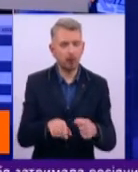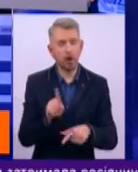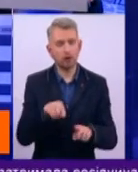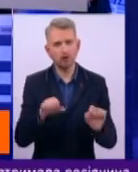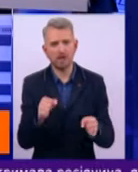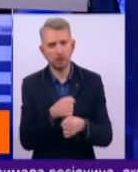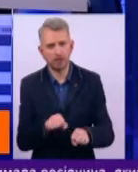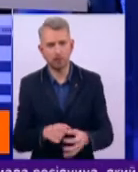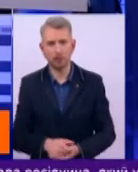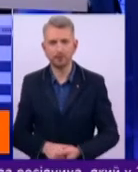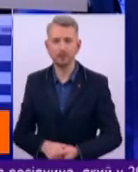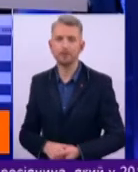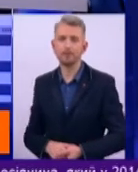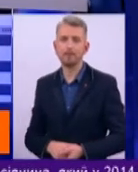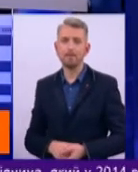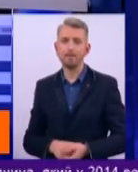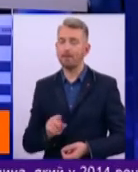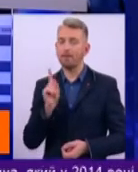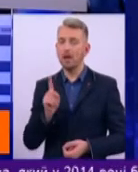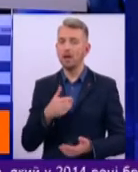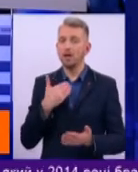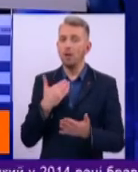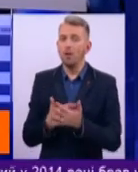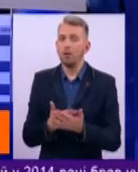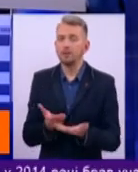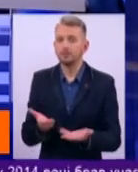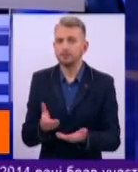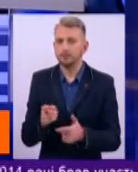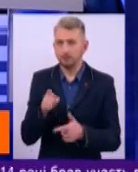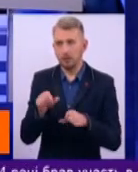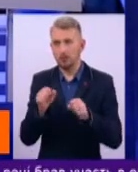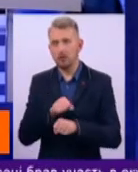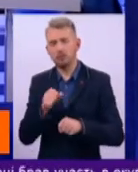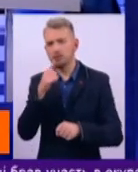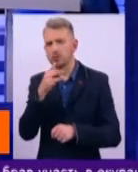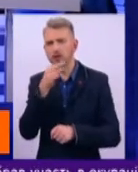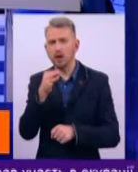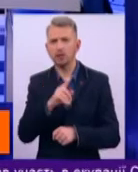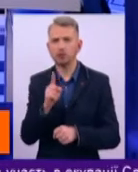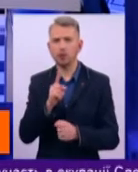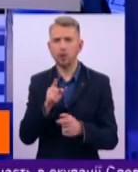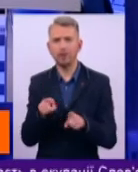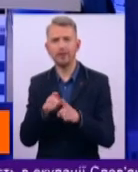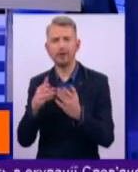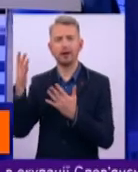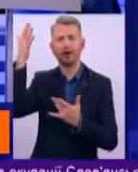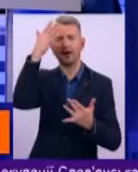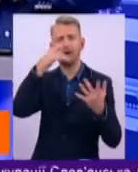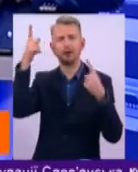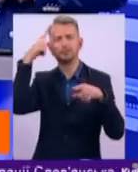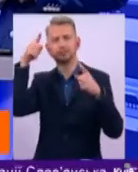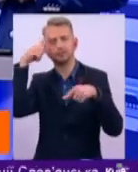неможливого. Так, але ось певним чином, чи можете сказати ви, що ось і романтичні такі думки,